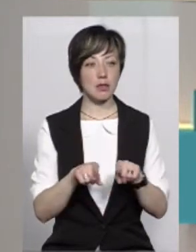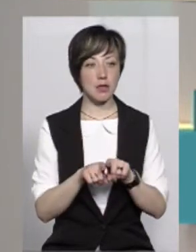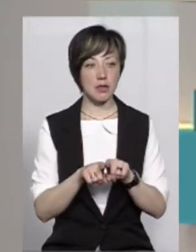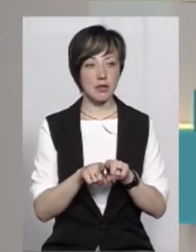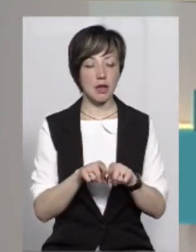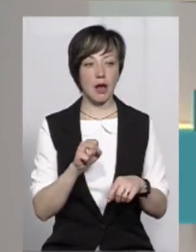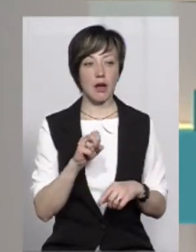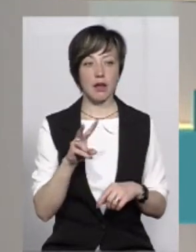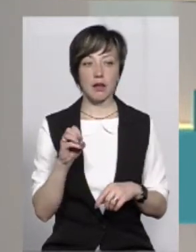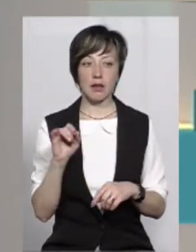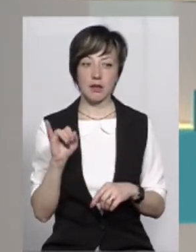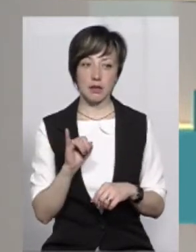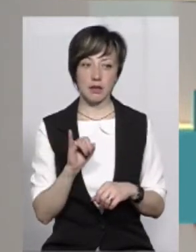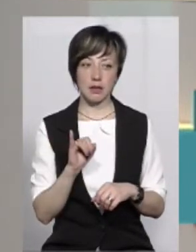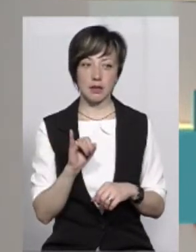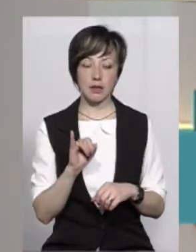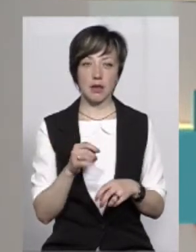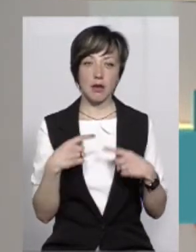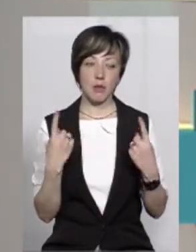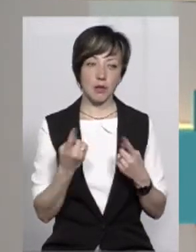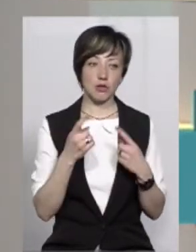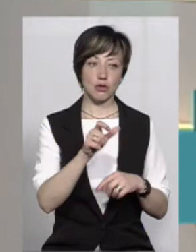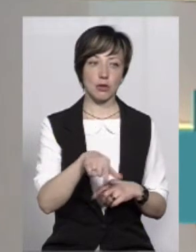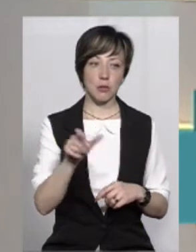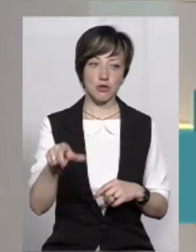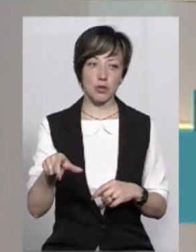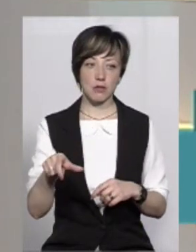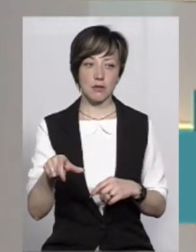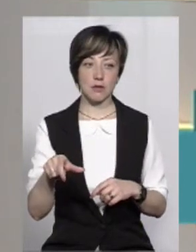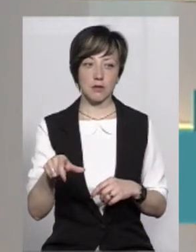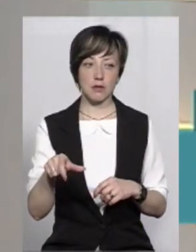організацій, а і пересічних мешканців.